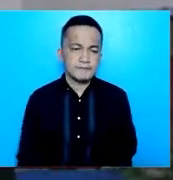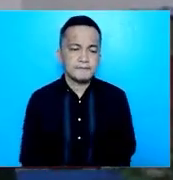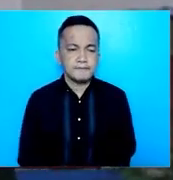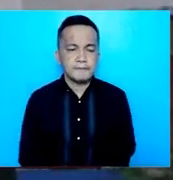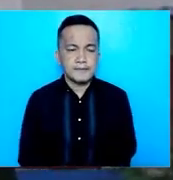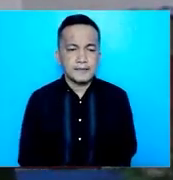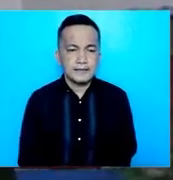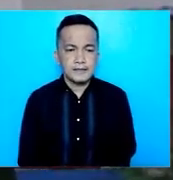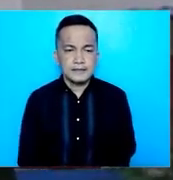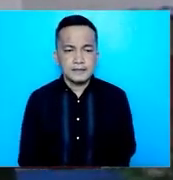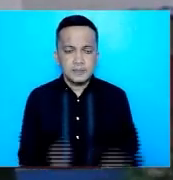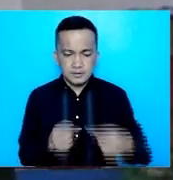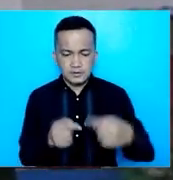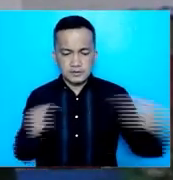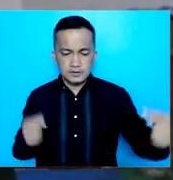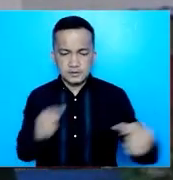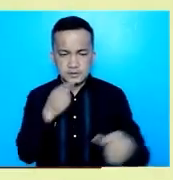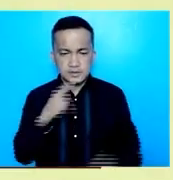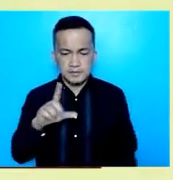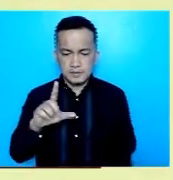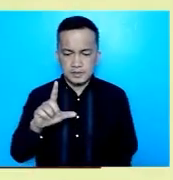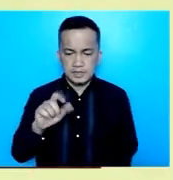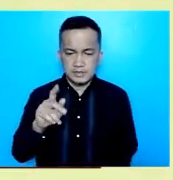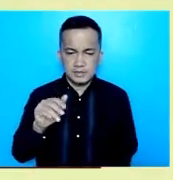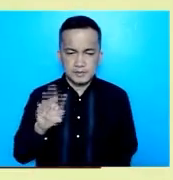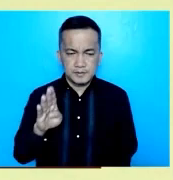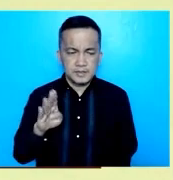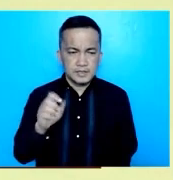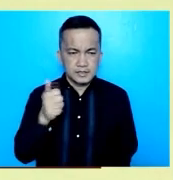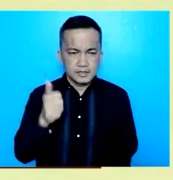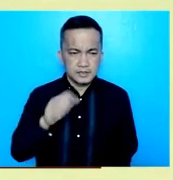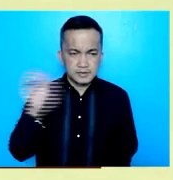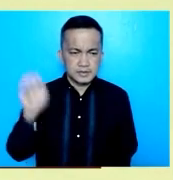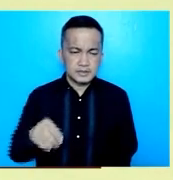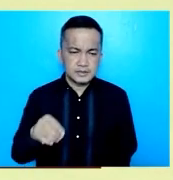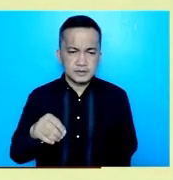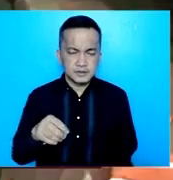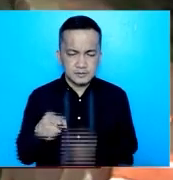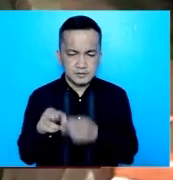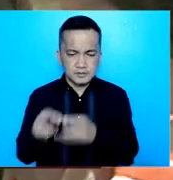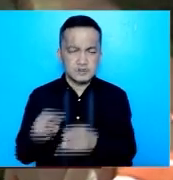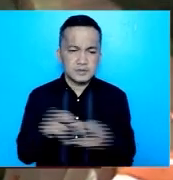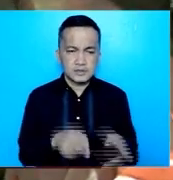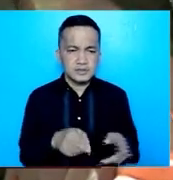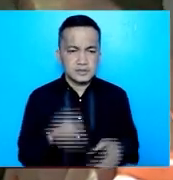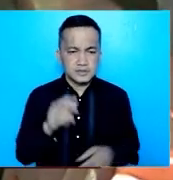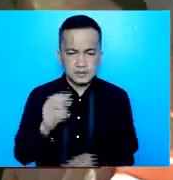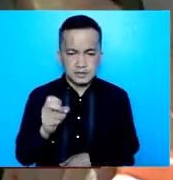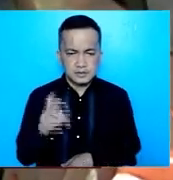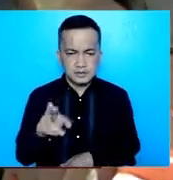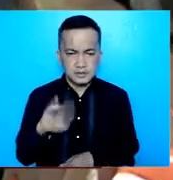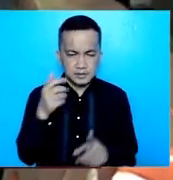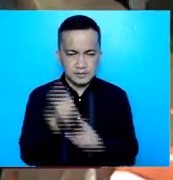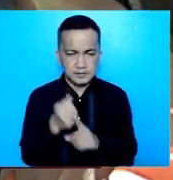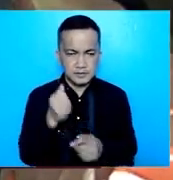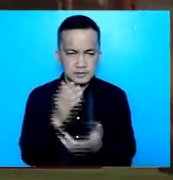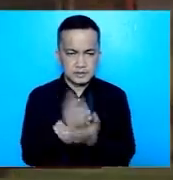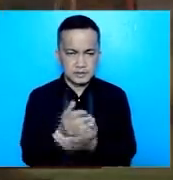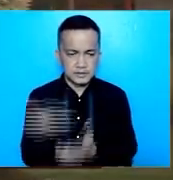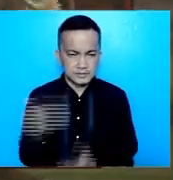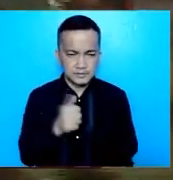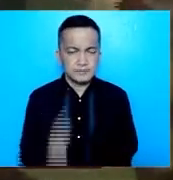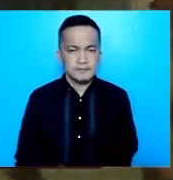Taliwas yan sa sinasabi ng LTFRB na 10% lamang ng mga ruta sa Metro Manila ang naapektuhan ng tigil pasada